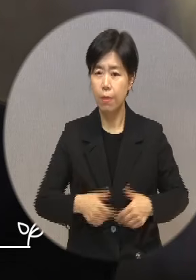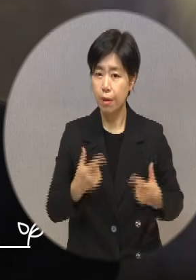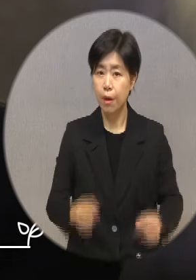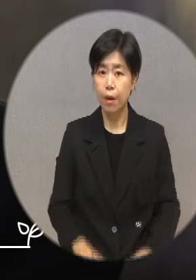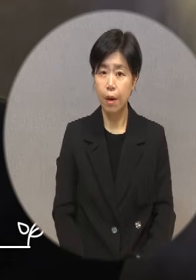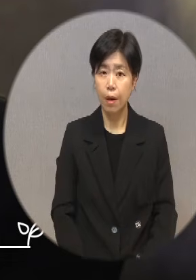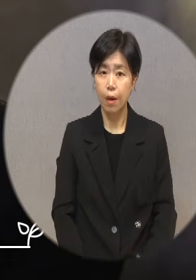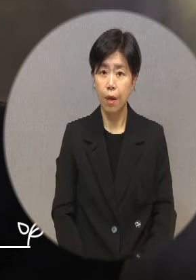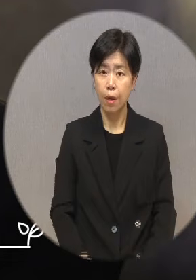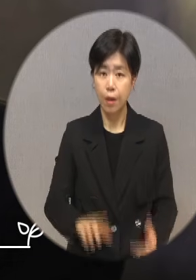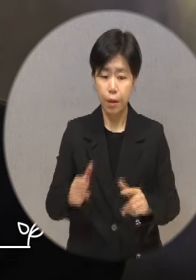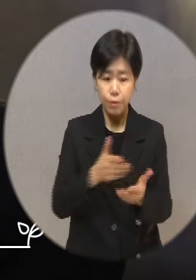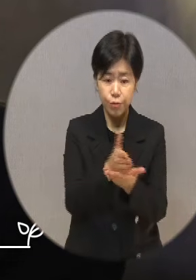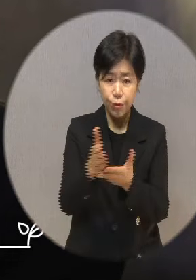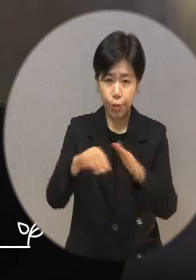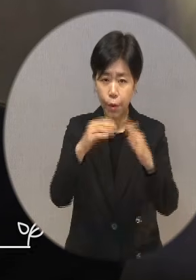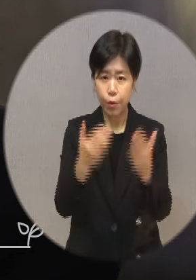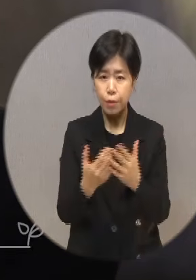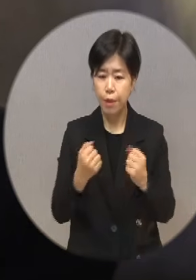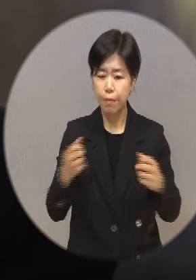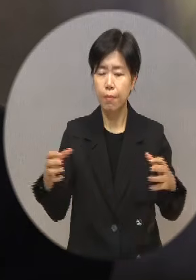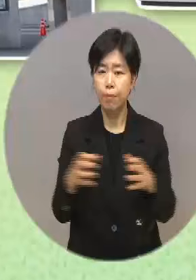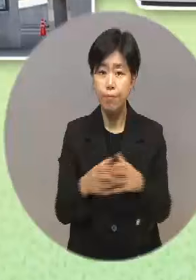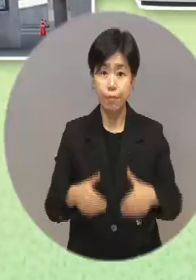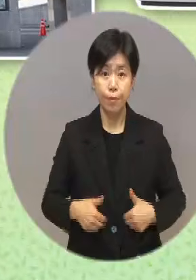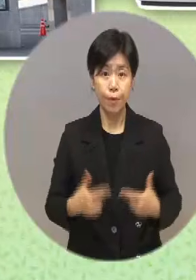간의 협의가 필수적이라는 생각이 듭니다.